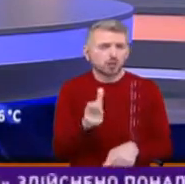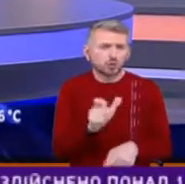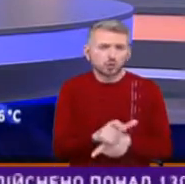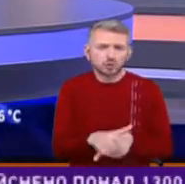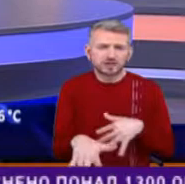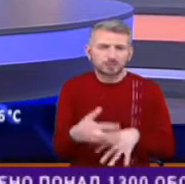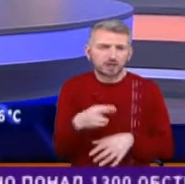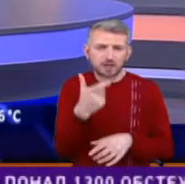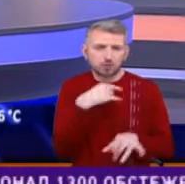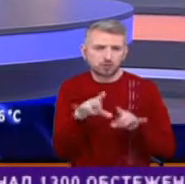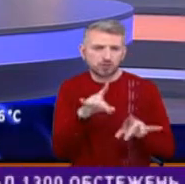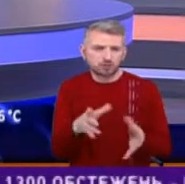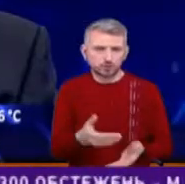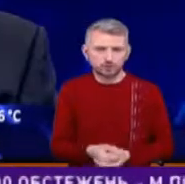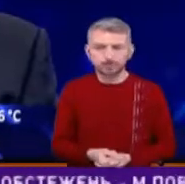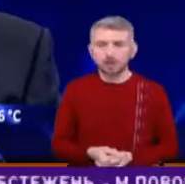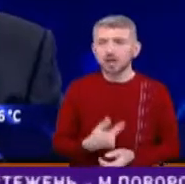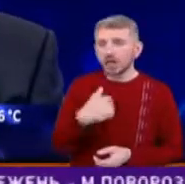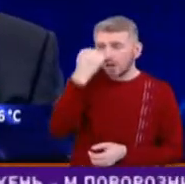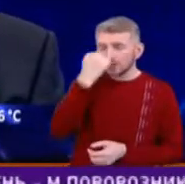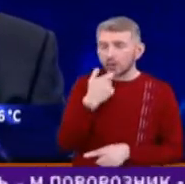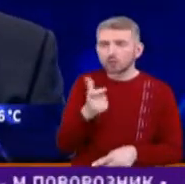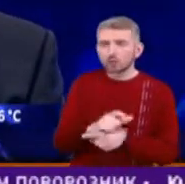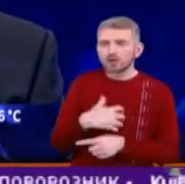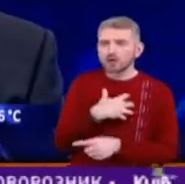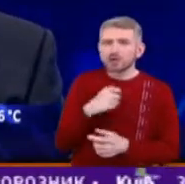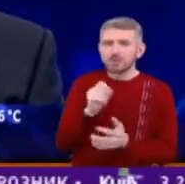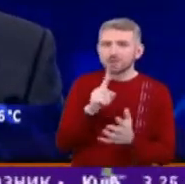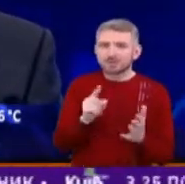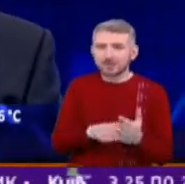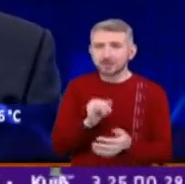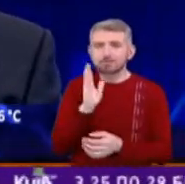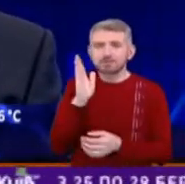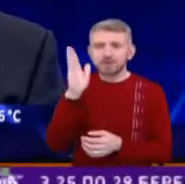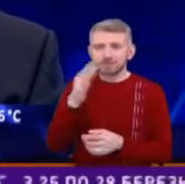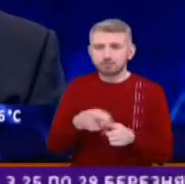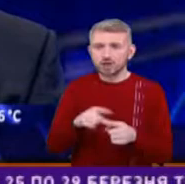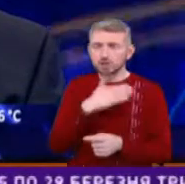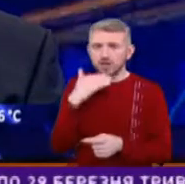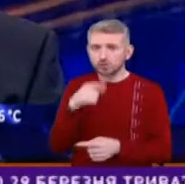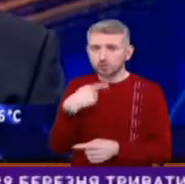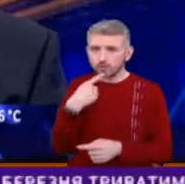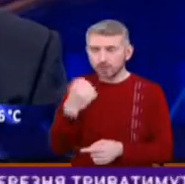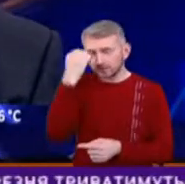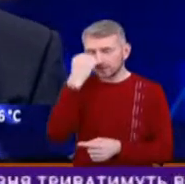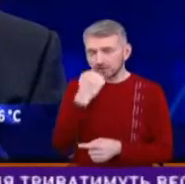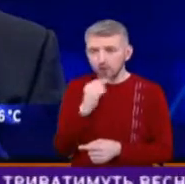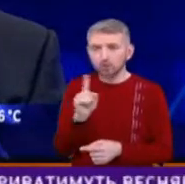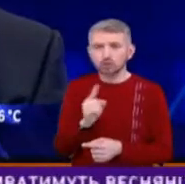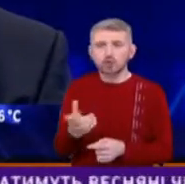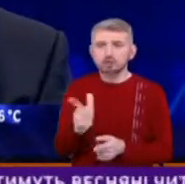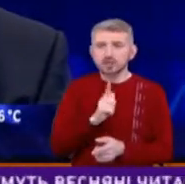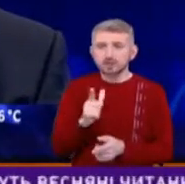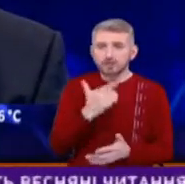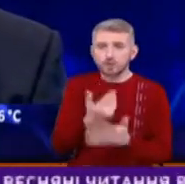Я дякую вам, пане Сергію. Ну, от це дуже важливе питання і перспективне, про яке багато говорять. Дякую, пане Сергію, що от ми з вами